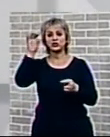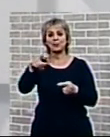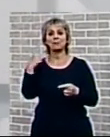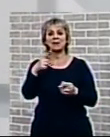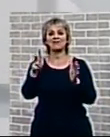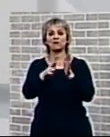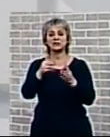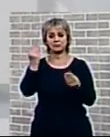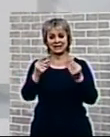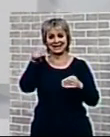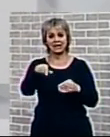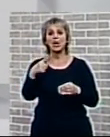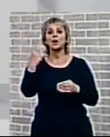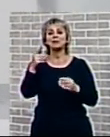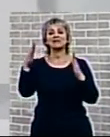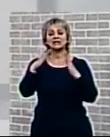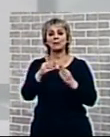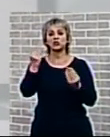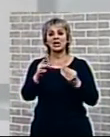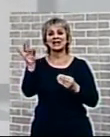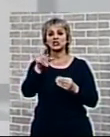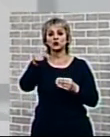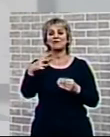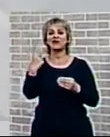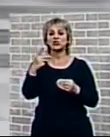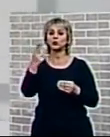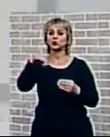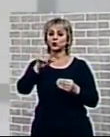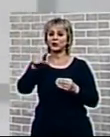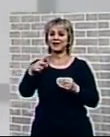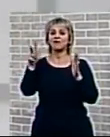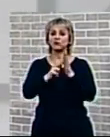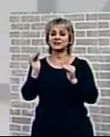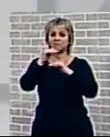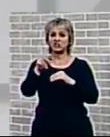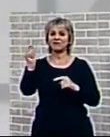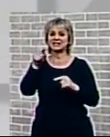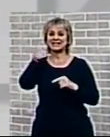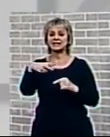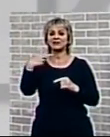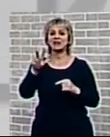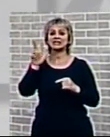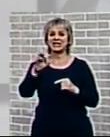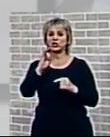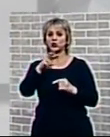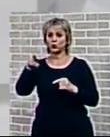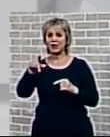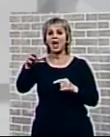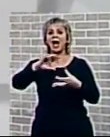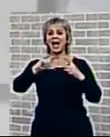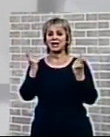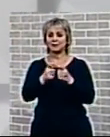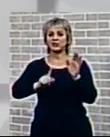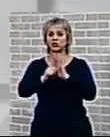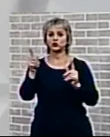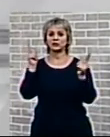первые 8 туров. Первый домашний матч Ростова во втором туре. В 8 вечера воскресенья 23 июля на Олимпе